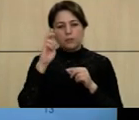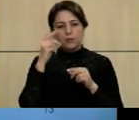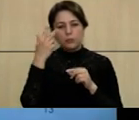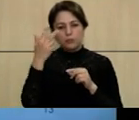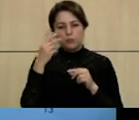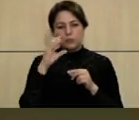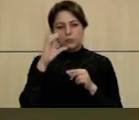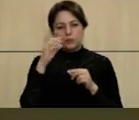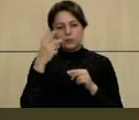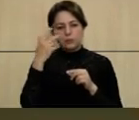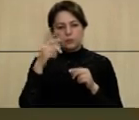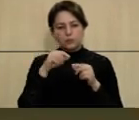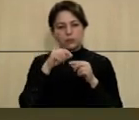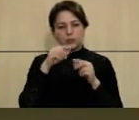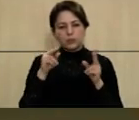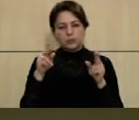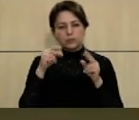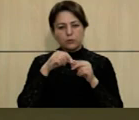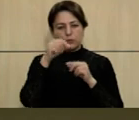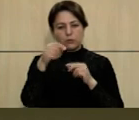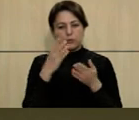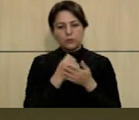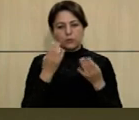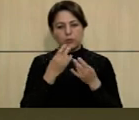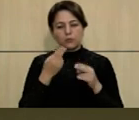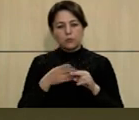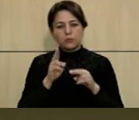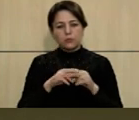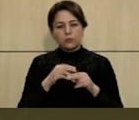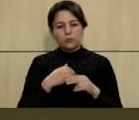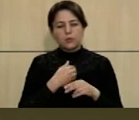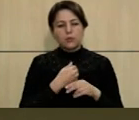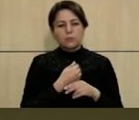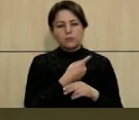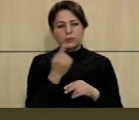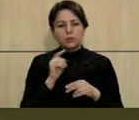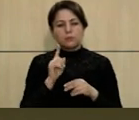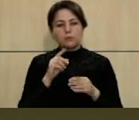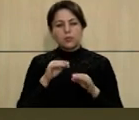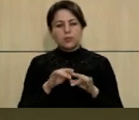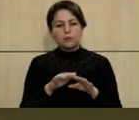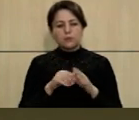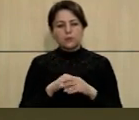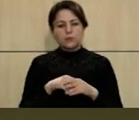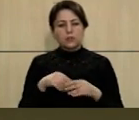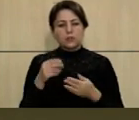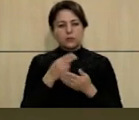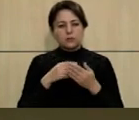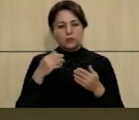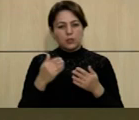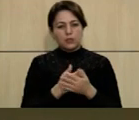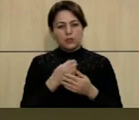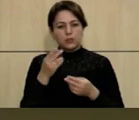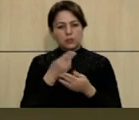kesmani uzunliklarini topishimiz kerak. Uning uchun demak biz nima qilishimiz kerak? Chizmamizni qayta chizib